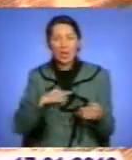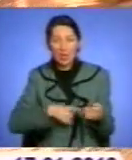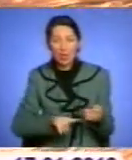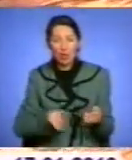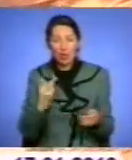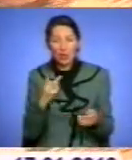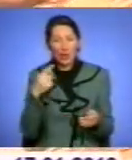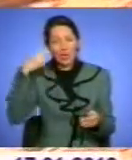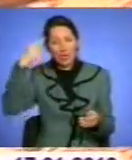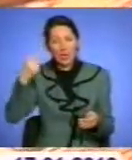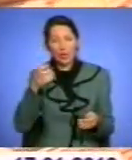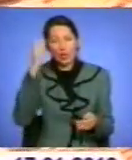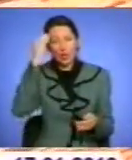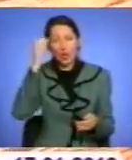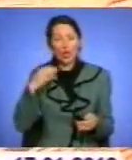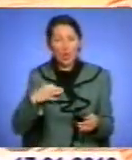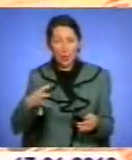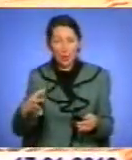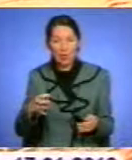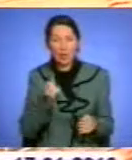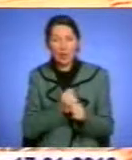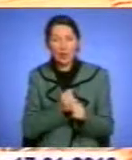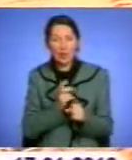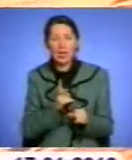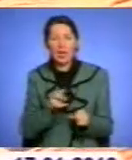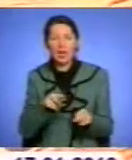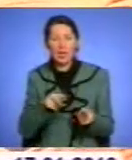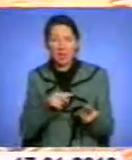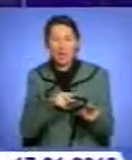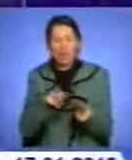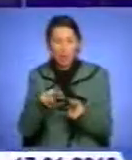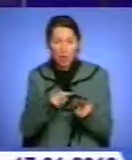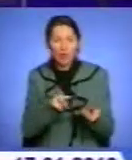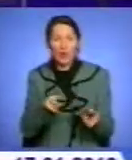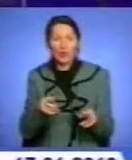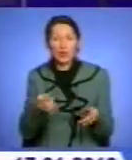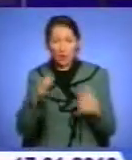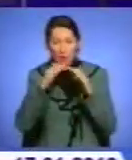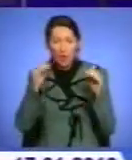біле. Працівники, які доглядають за шопкою, кажуть, що хоч пологи передчасні,